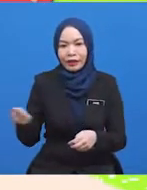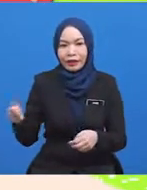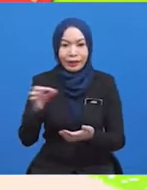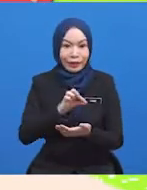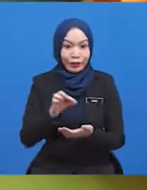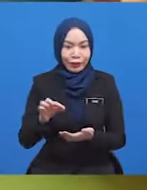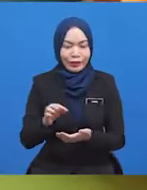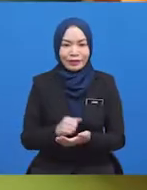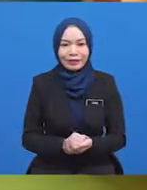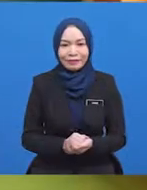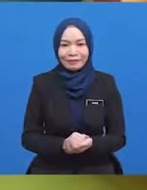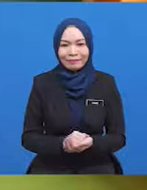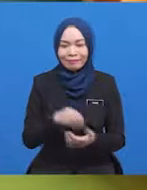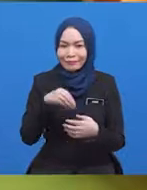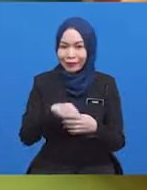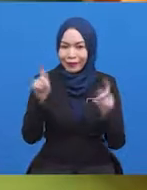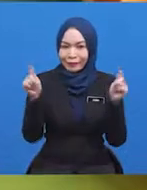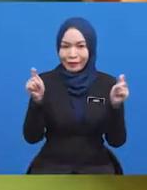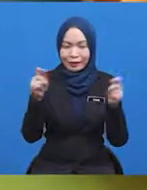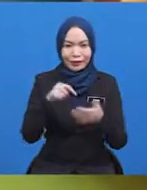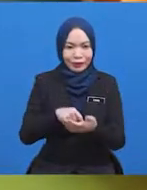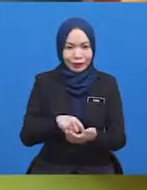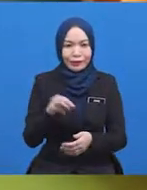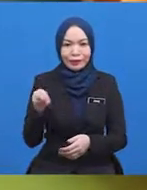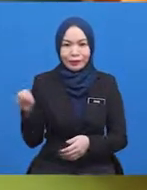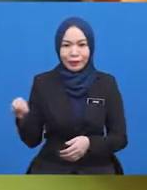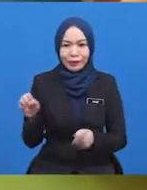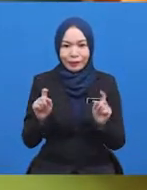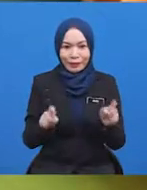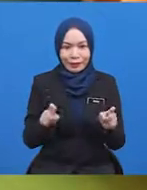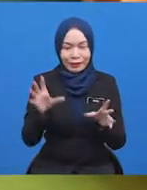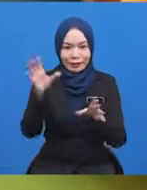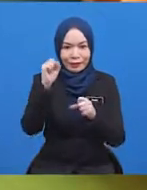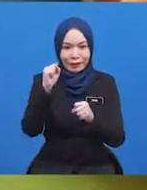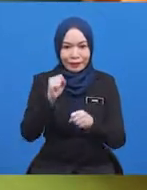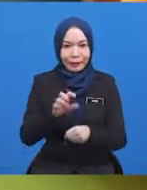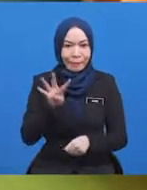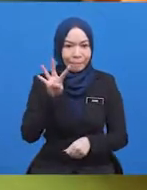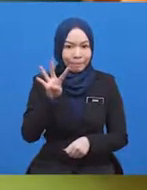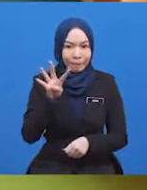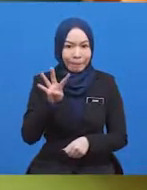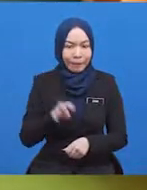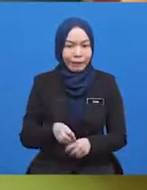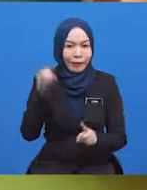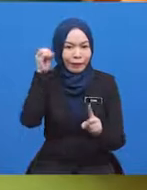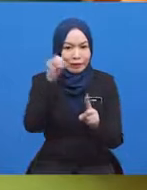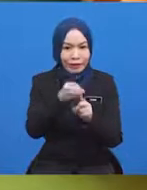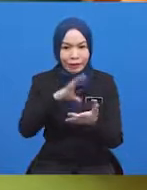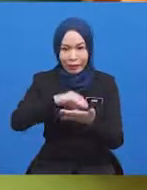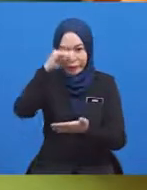diperlukan. Dalam tajuk ini, murid-murid perlu mencapai 4 objektif